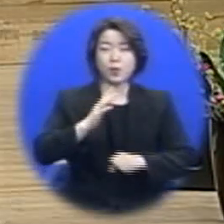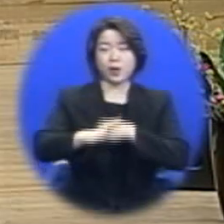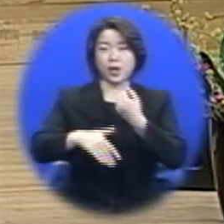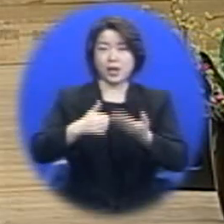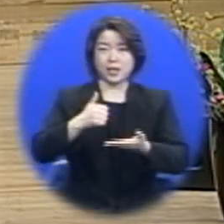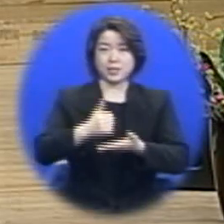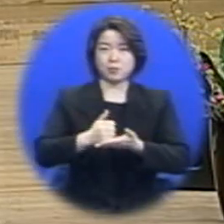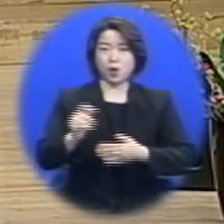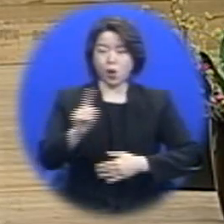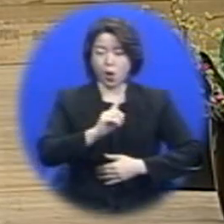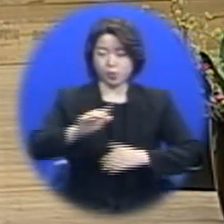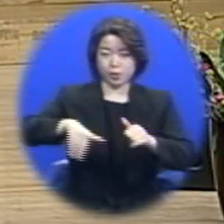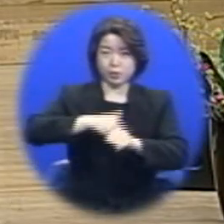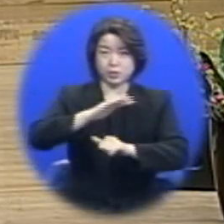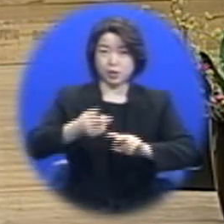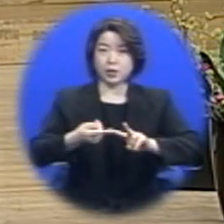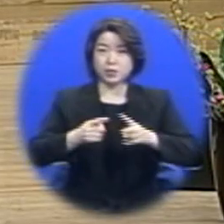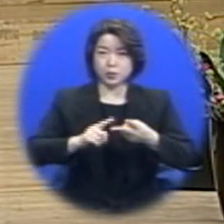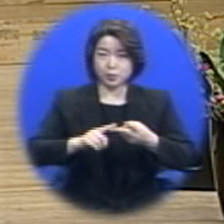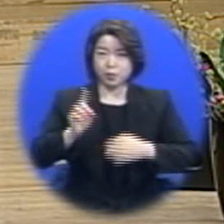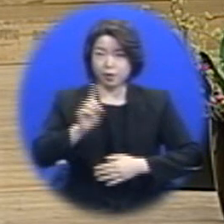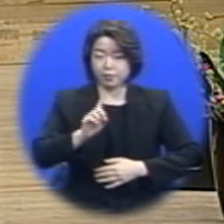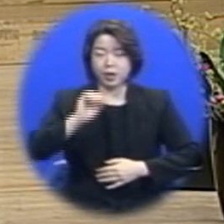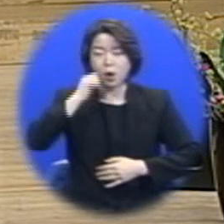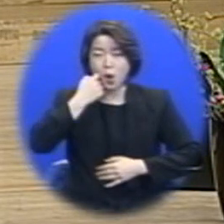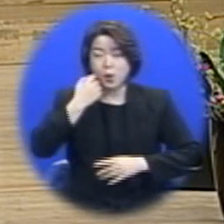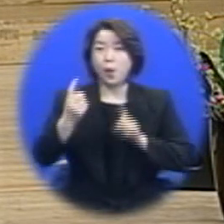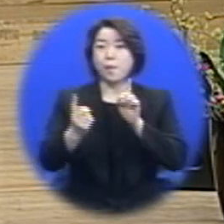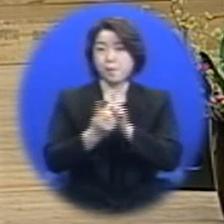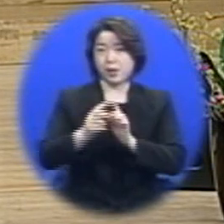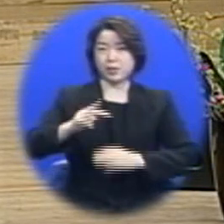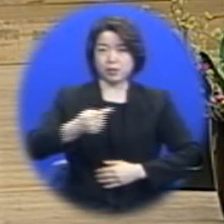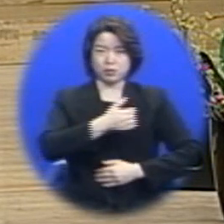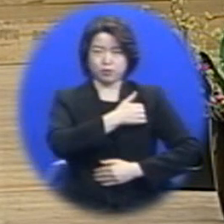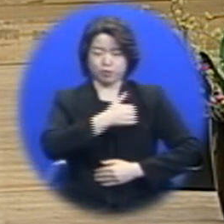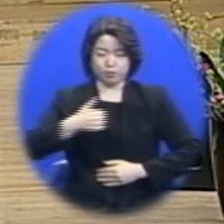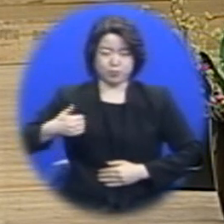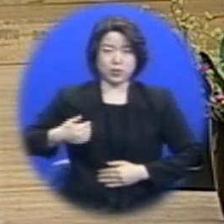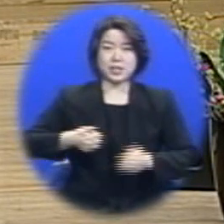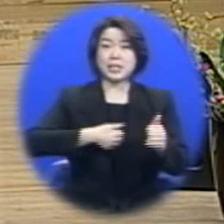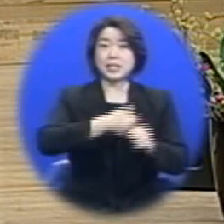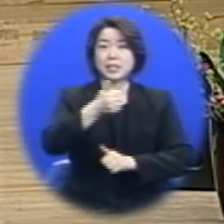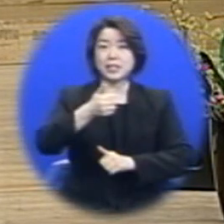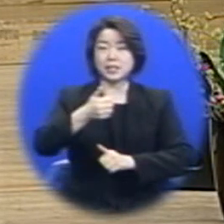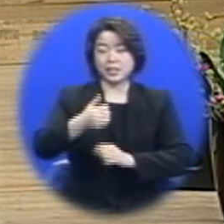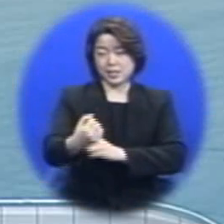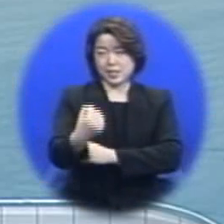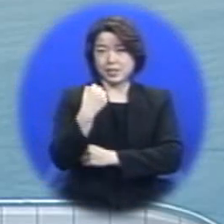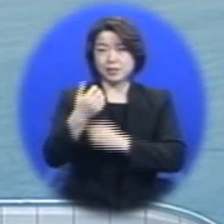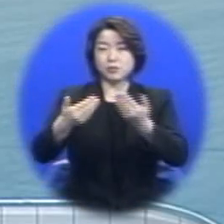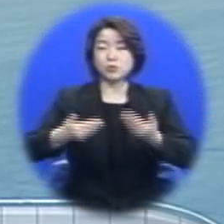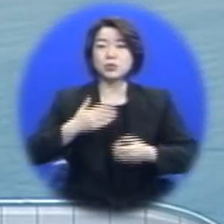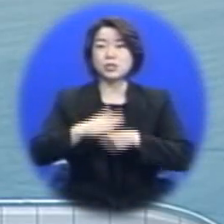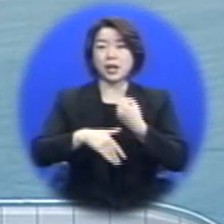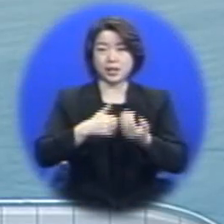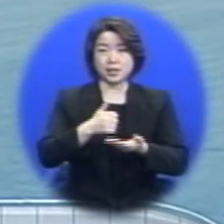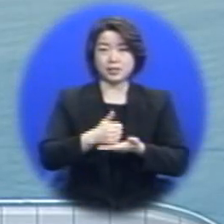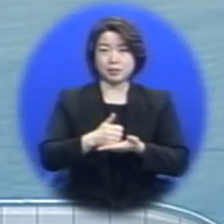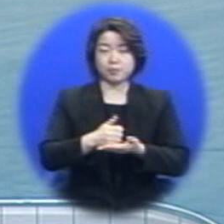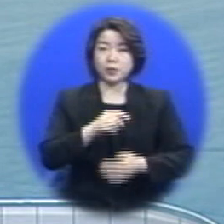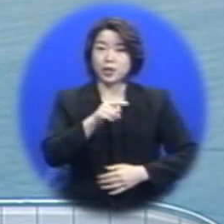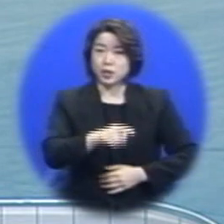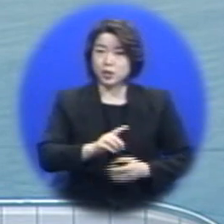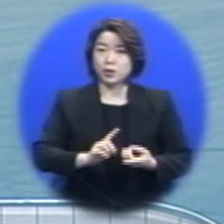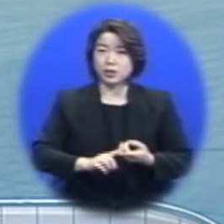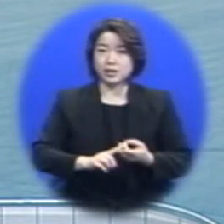어떤 상황에서 어떤 어려움을 만나도 능히 이길 힘을 주시는 하나님이십니다. 그